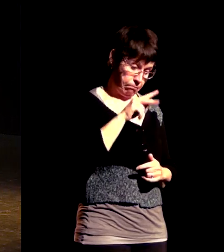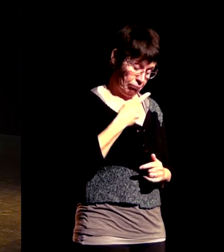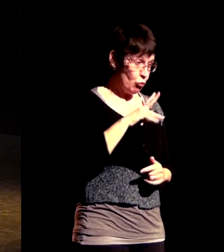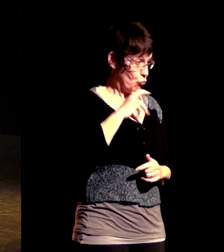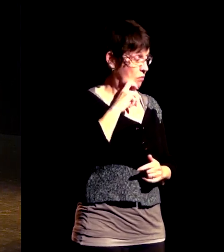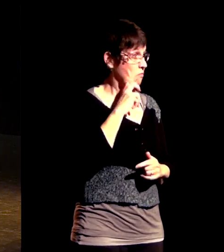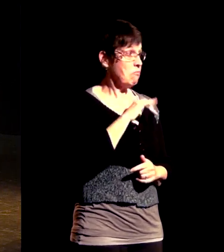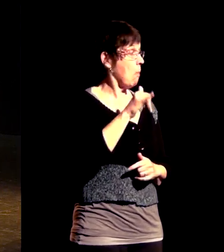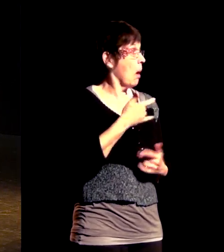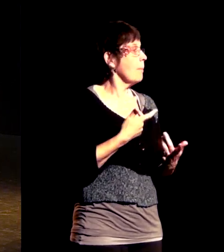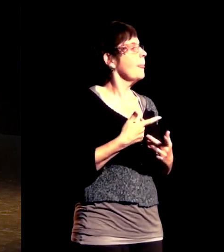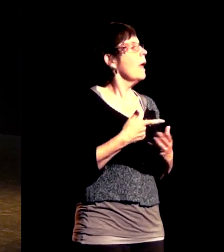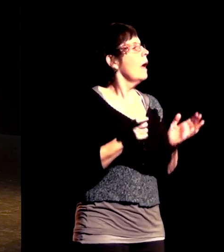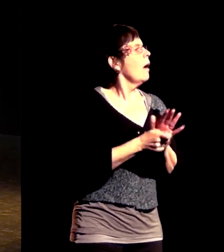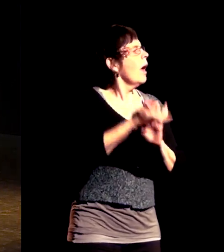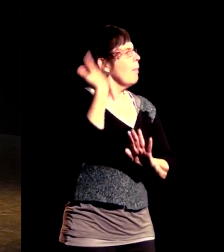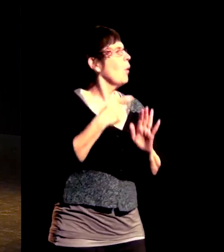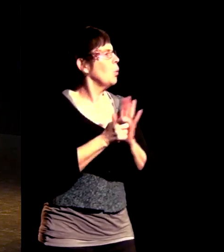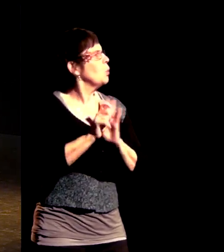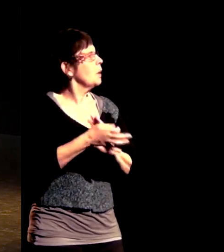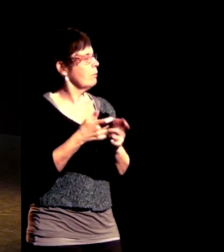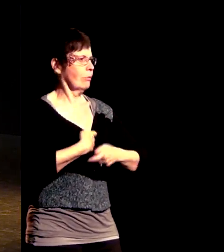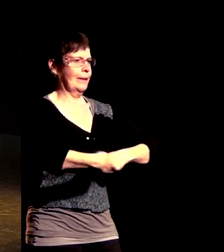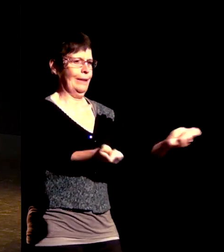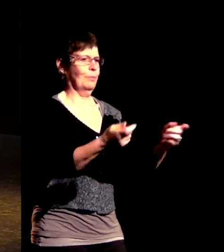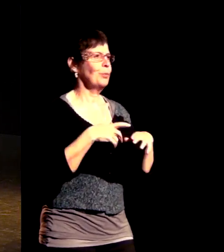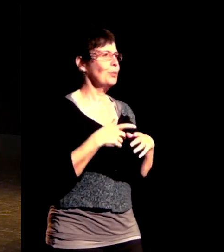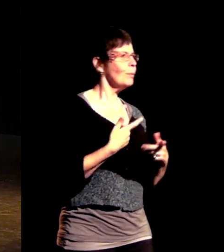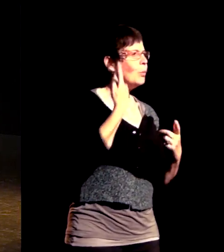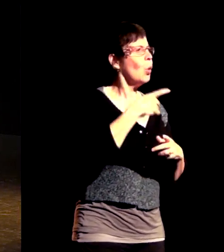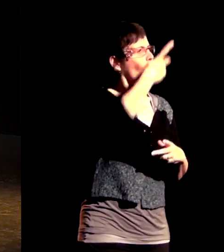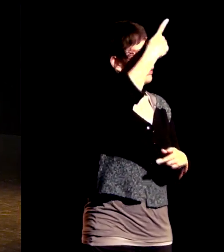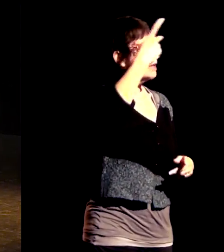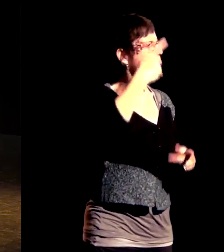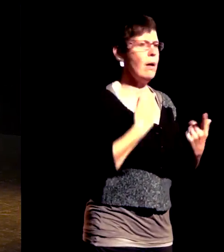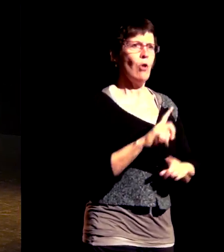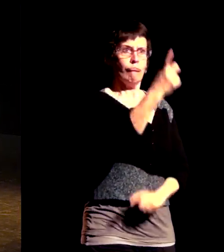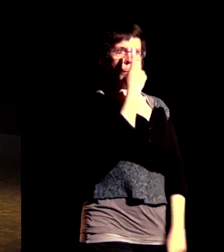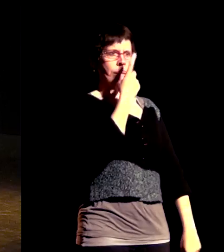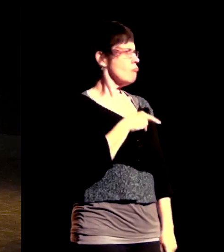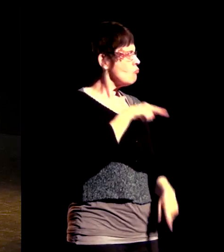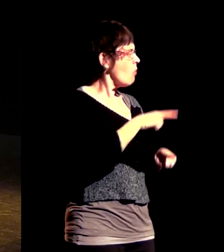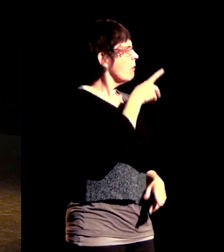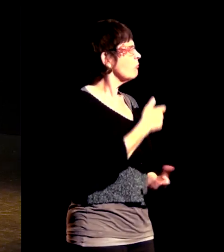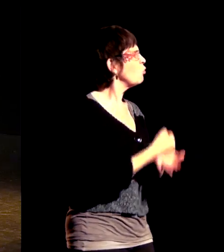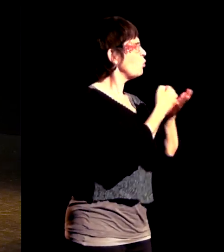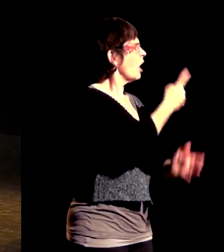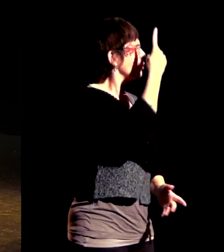distribuais des tracts pour la cause palestinienne, pour soutenir les Palestiniens. Il y a un mec qui arrive vers moi comme ça, il me dit « Tu soutiens les Palestiniens? T'es antisémite !»